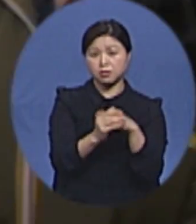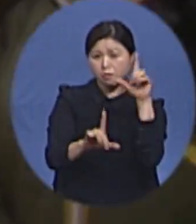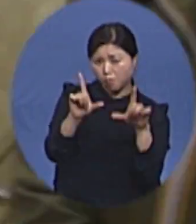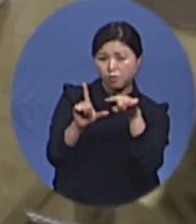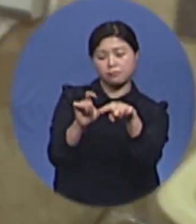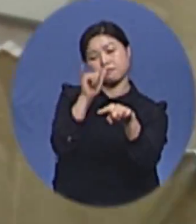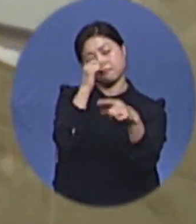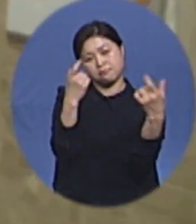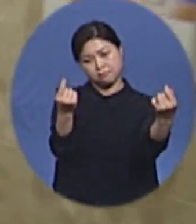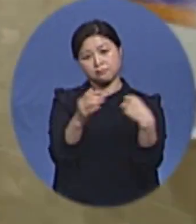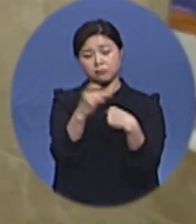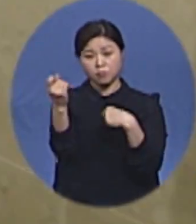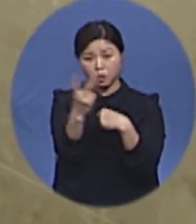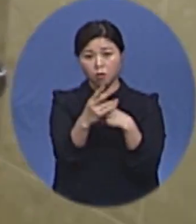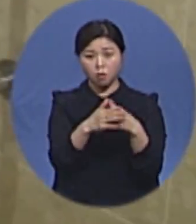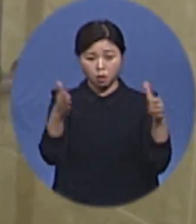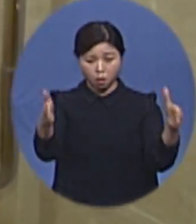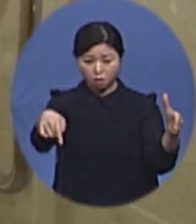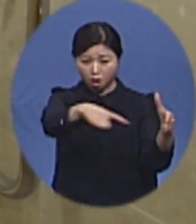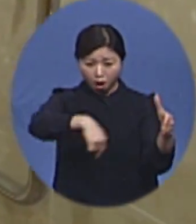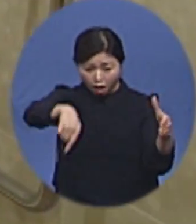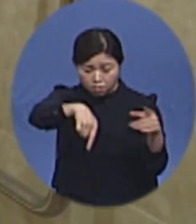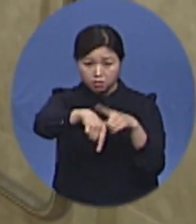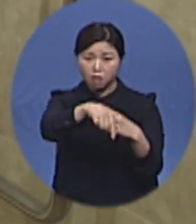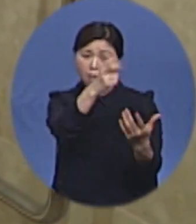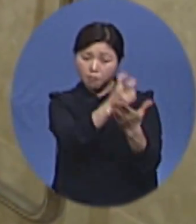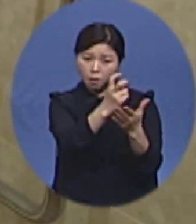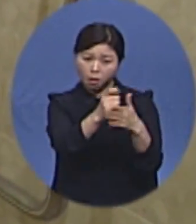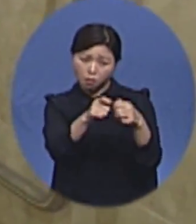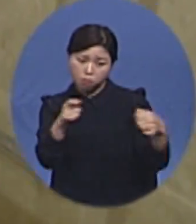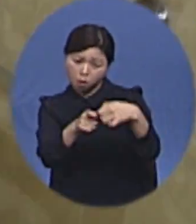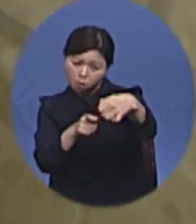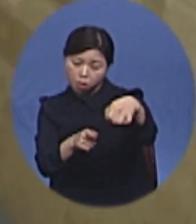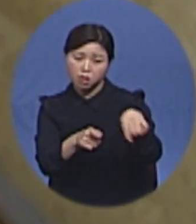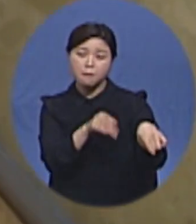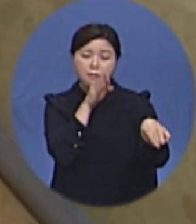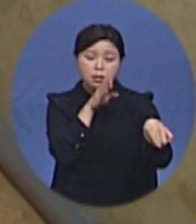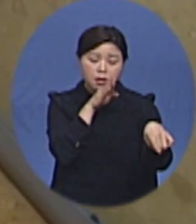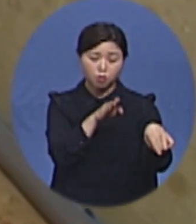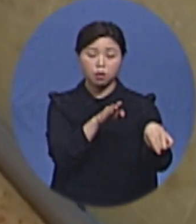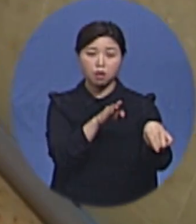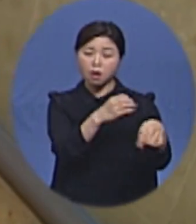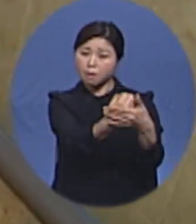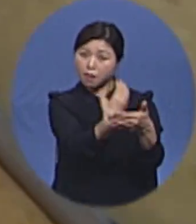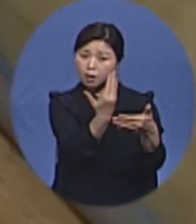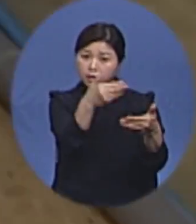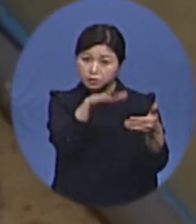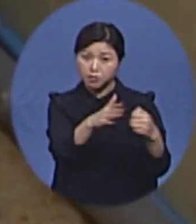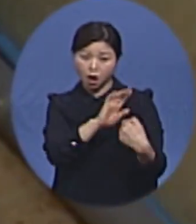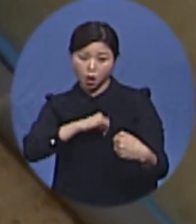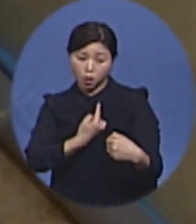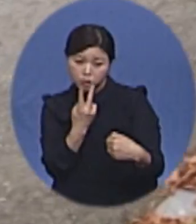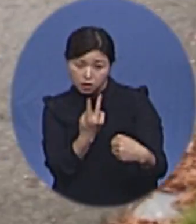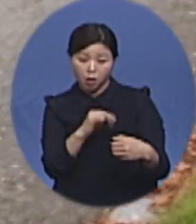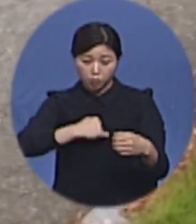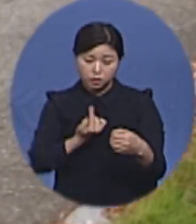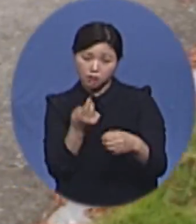있습니다. 또한 공간은 법정 규정에 맞는다고 하지만 혼자 힘으로 이용하기엔 매우 좁아